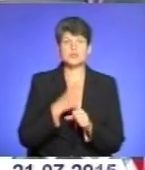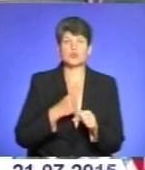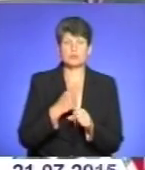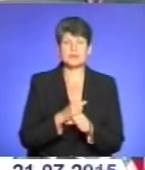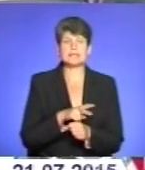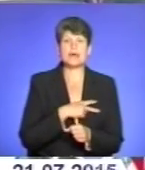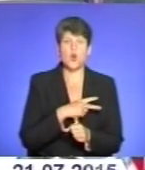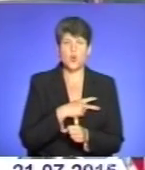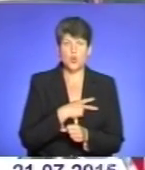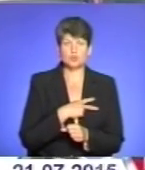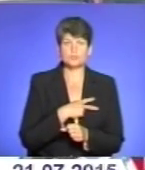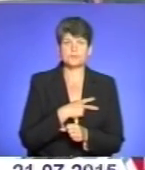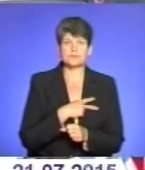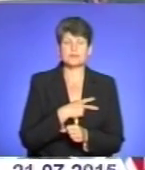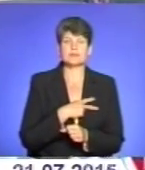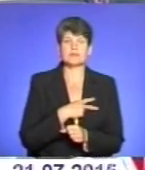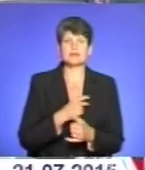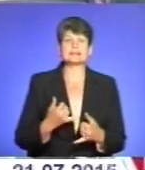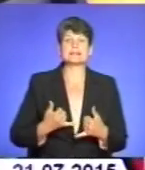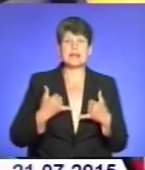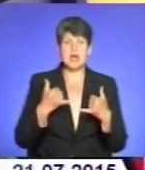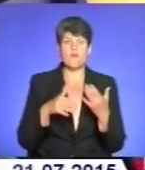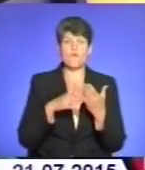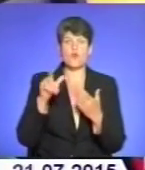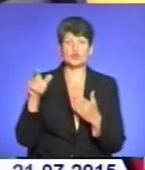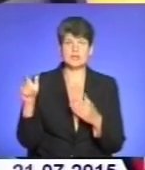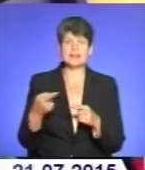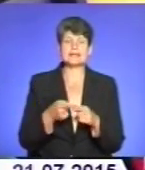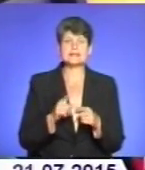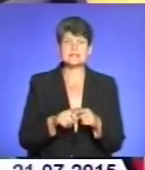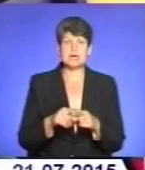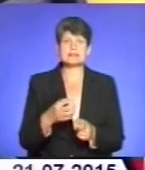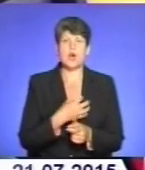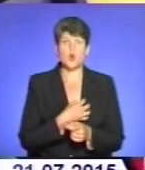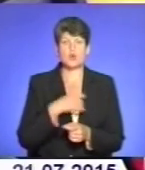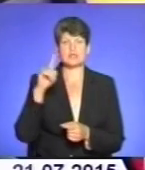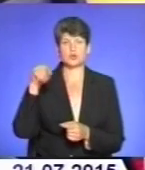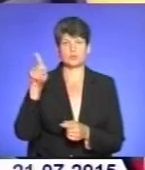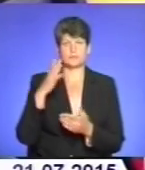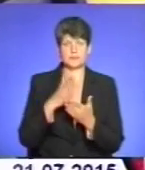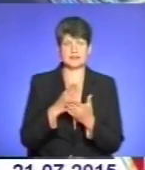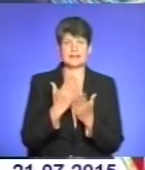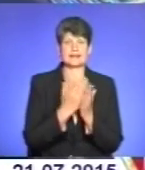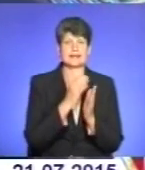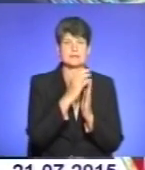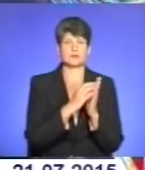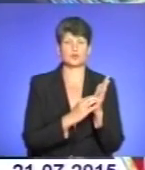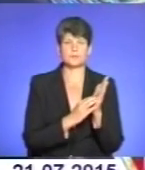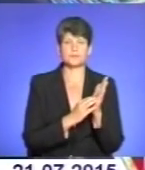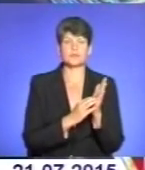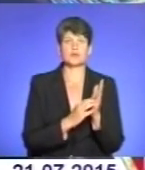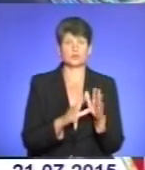нагороду якраз для волонтерів. Це нагорода номерна, є до неї статут. От 6 вручили